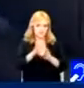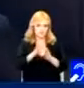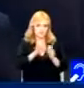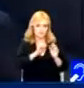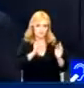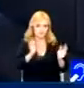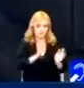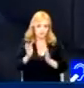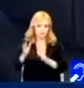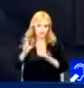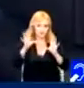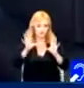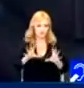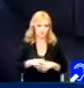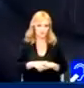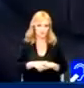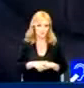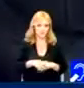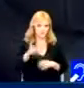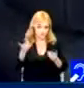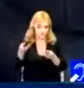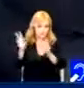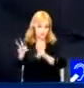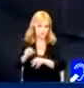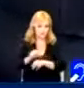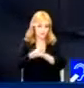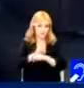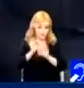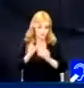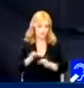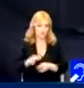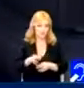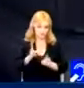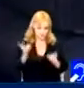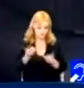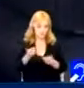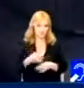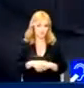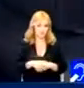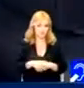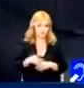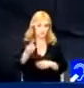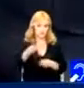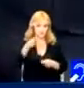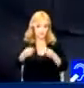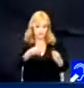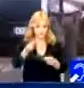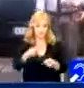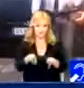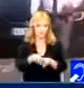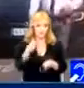parece perfectamente que se manifiesten, pero también, igual que se manifieste, que paguen los impuestos, pagamos los